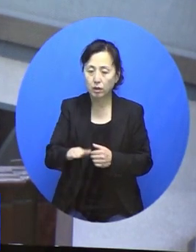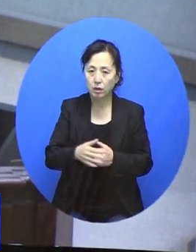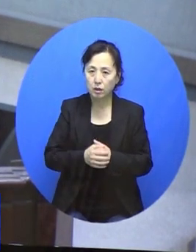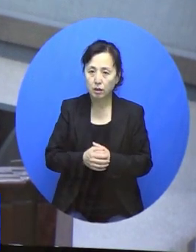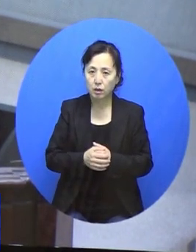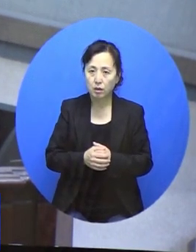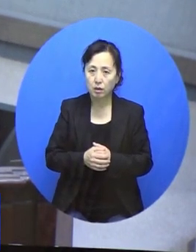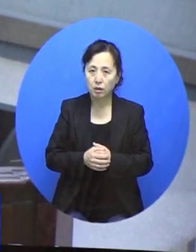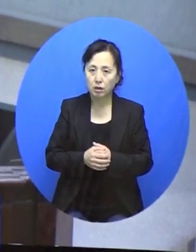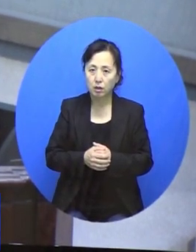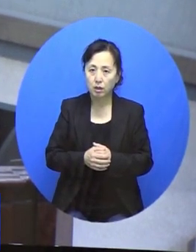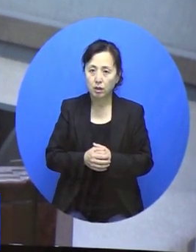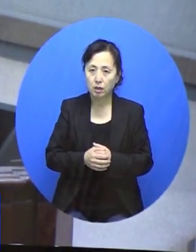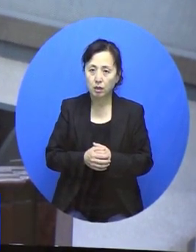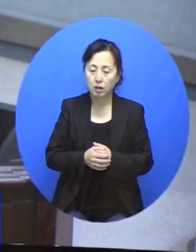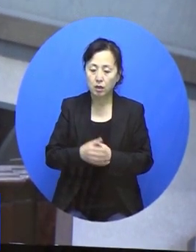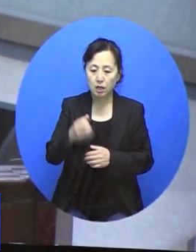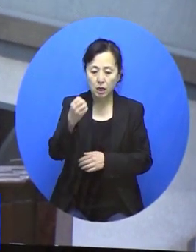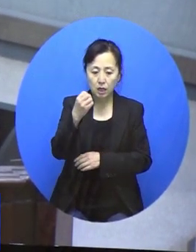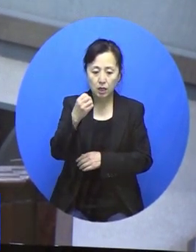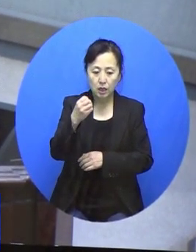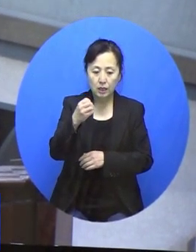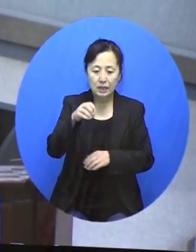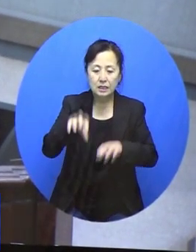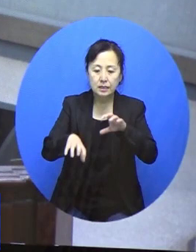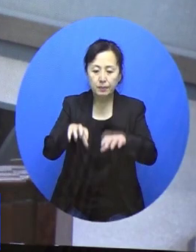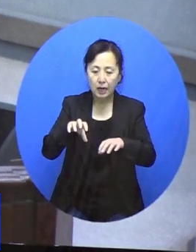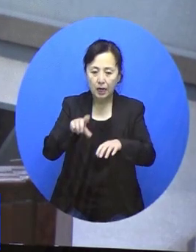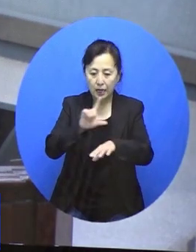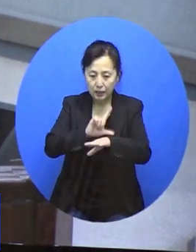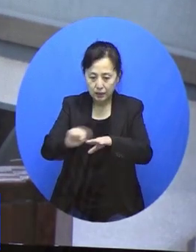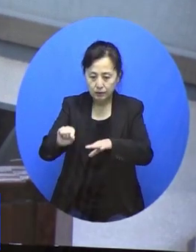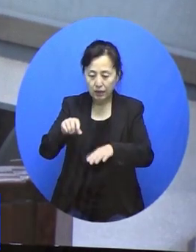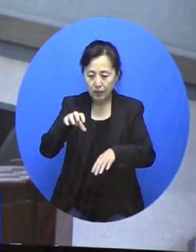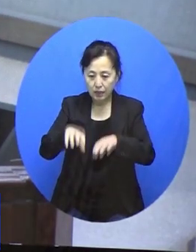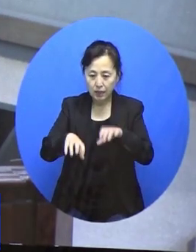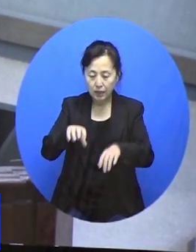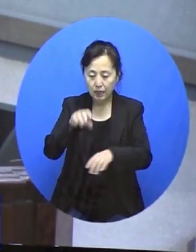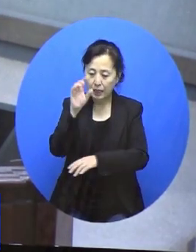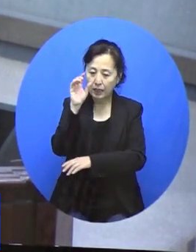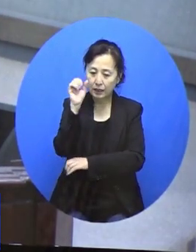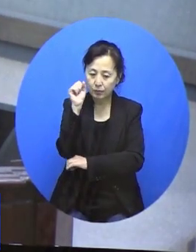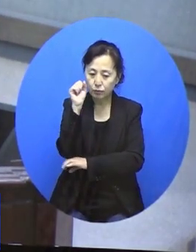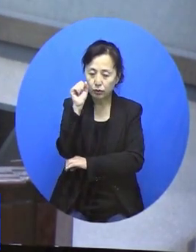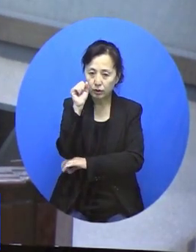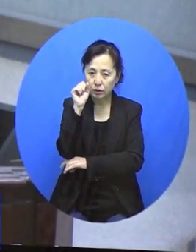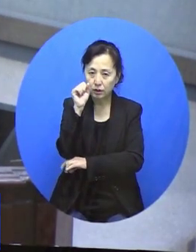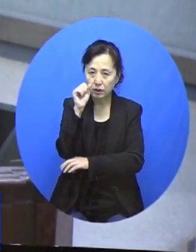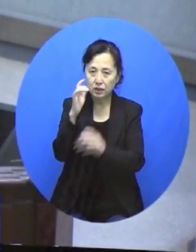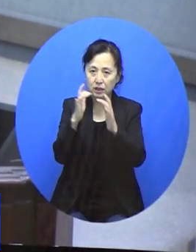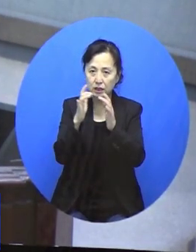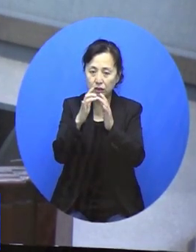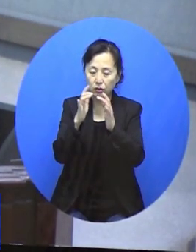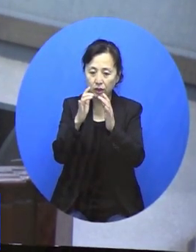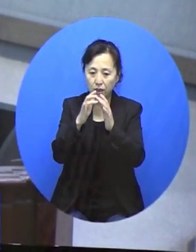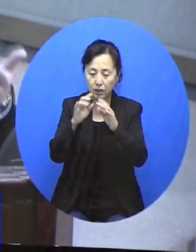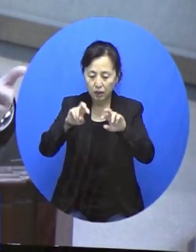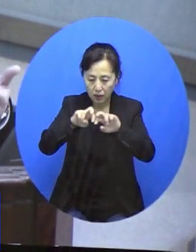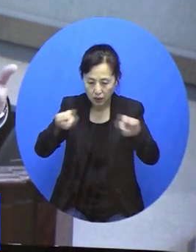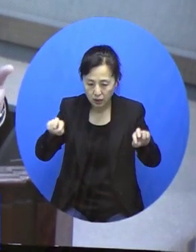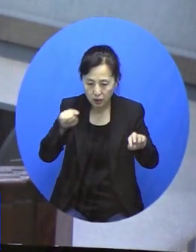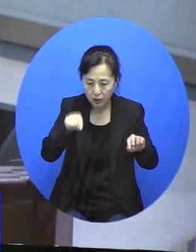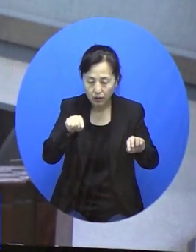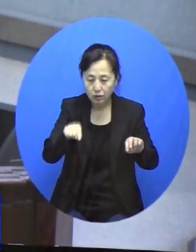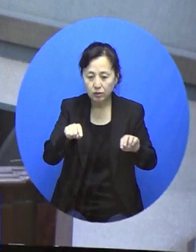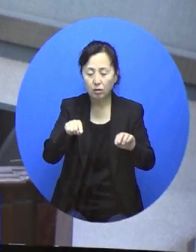홈페이지에 들어가서 보시는 분이 과연 얼마나 있을지 솔직히 조금 의문입니다. 지면도 마찬가지고요. 뭐 다른 용도고 다른